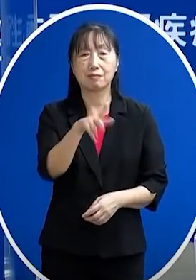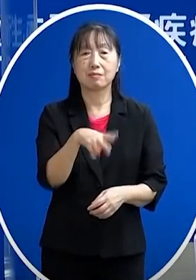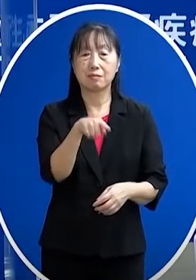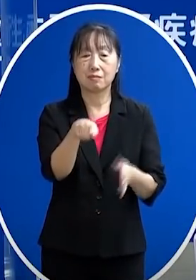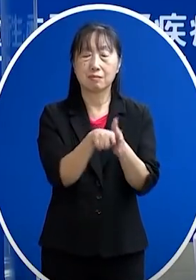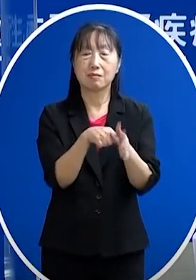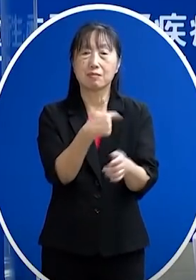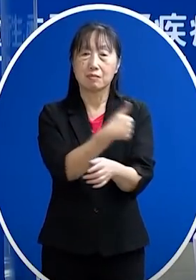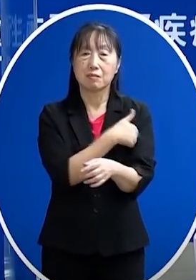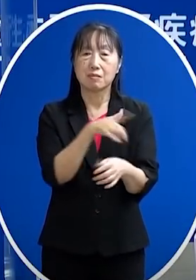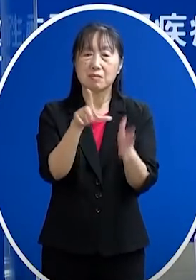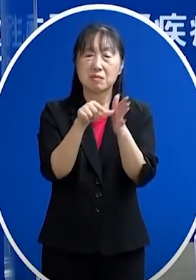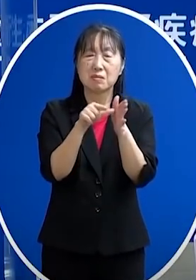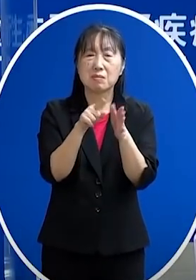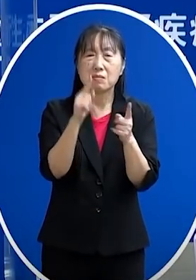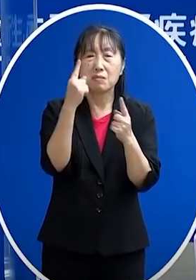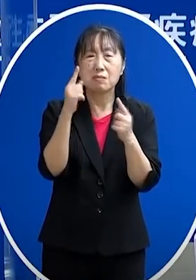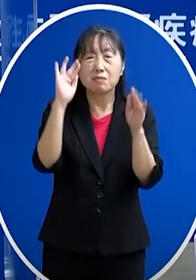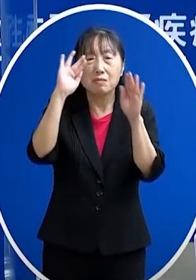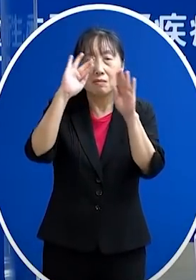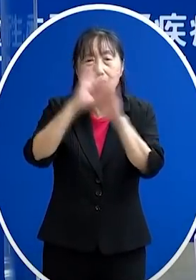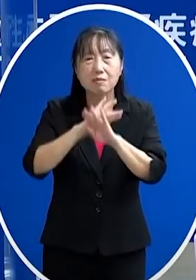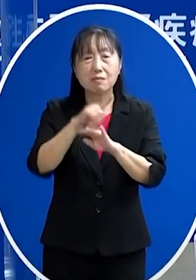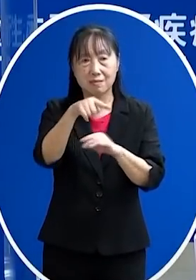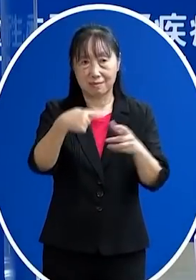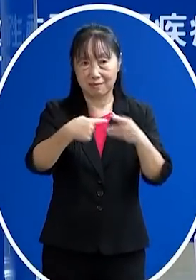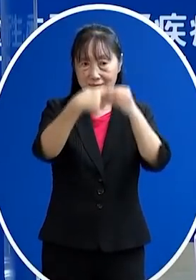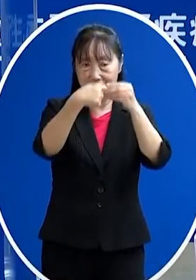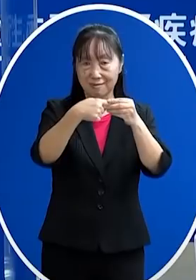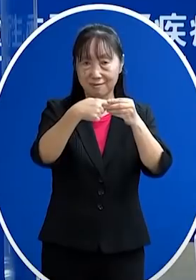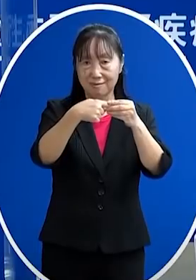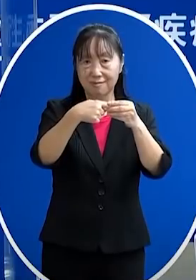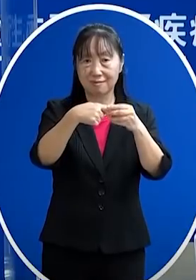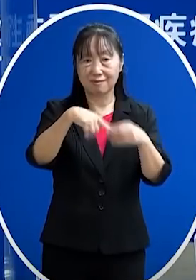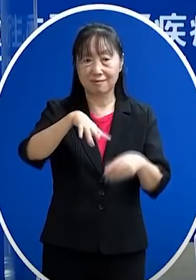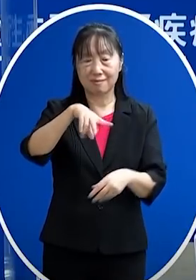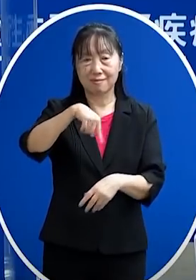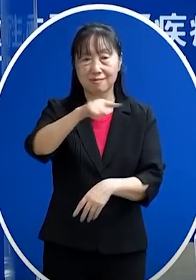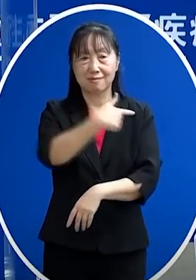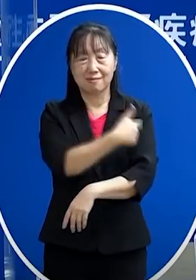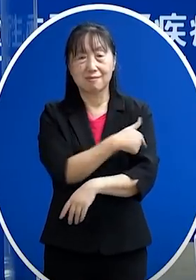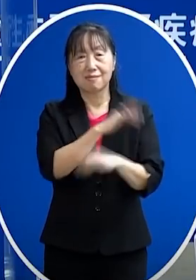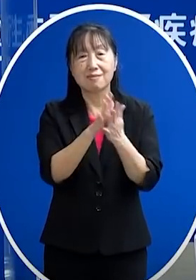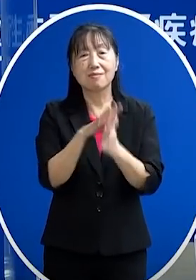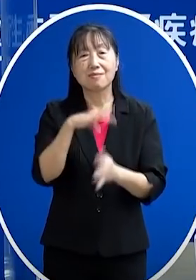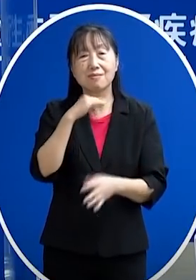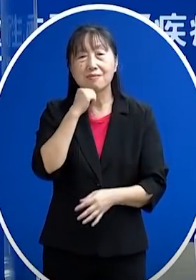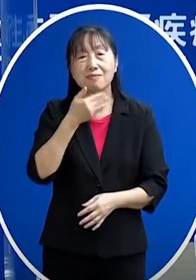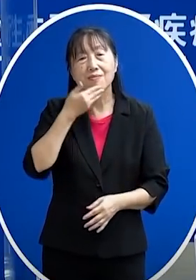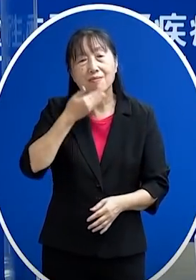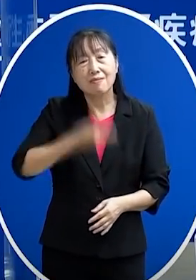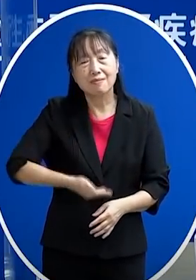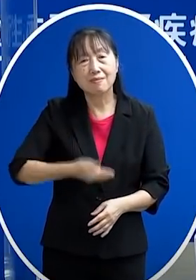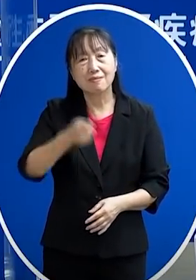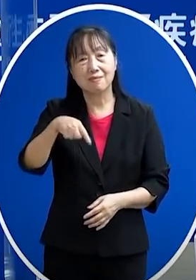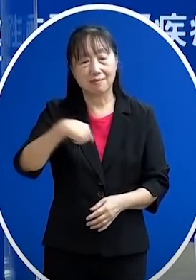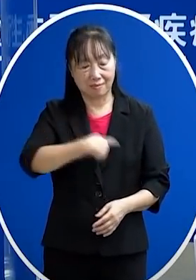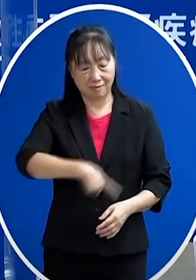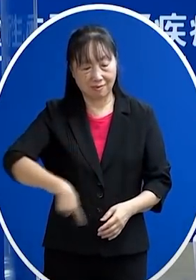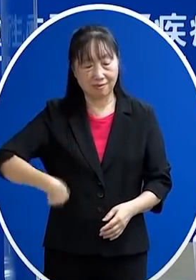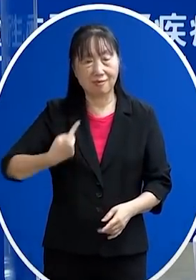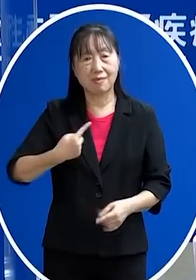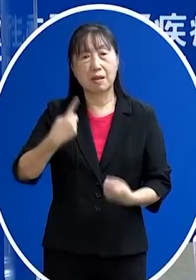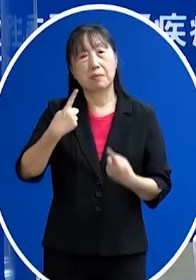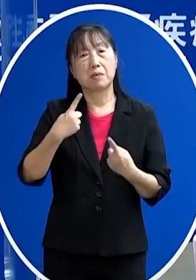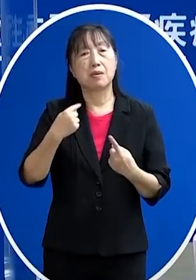时间比较晚，然后又刚好第一批开始打都是我们的年长者，所以他们的生理时钟